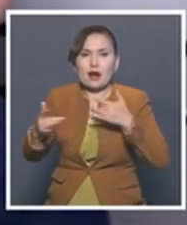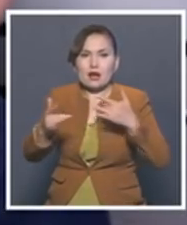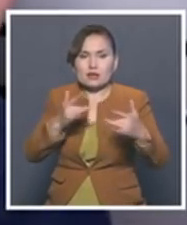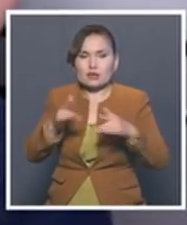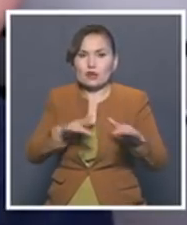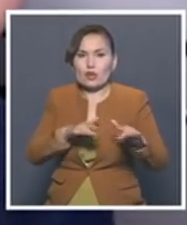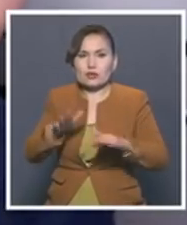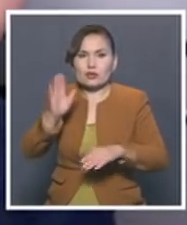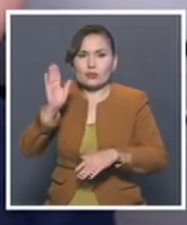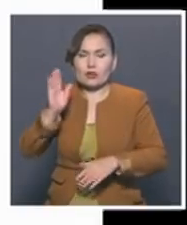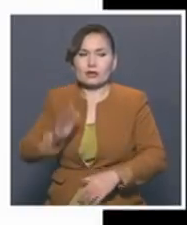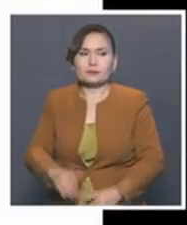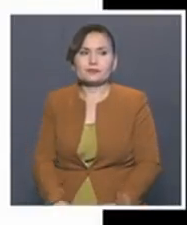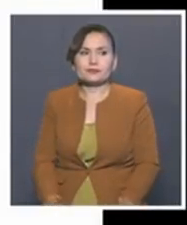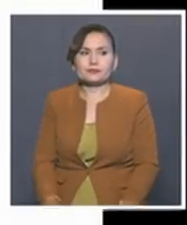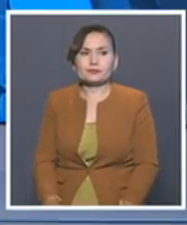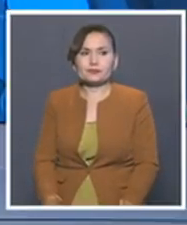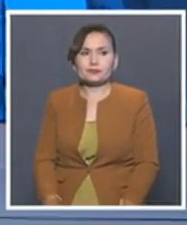өткізбек.